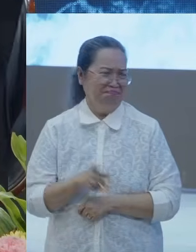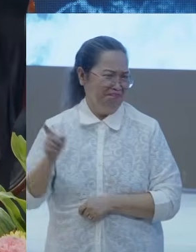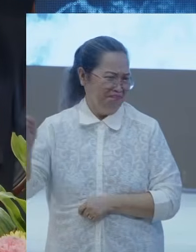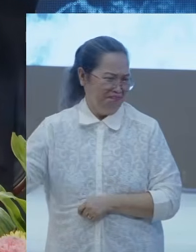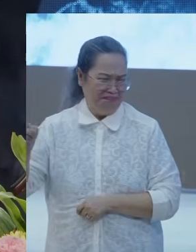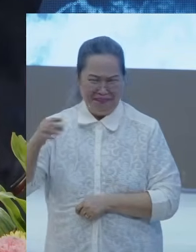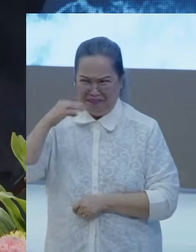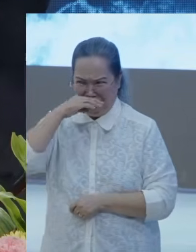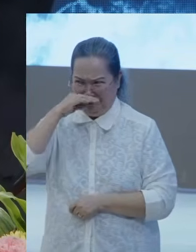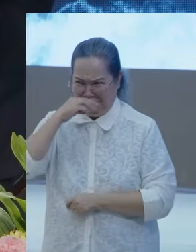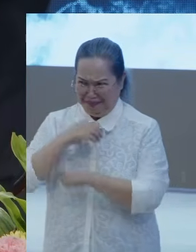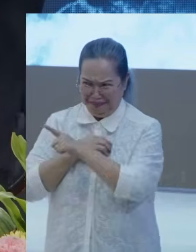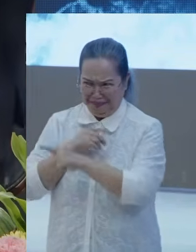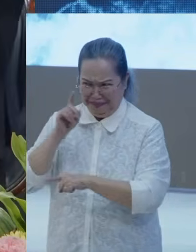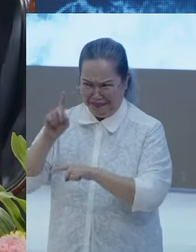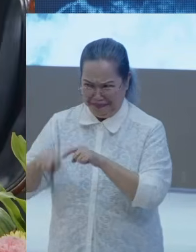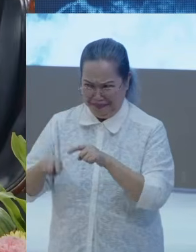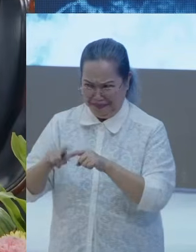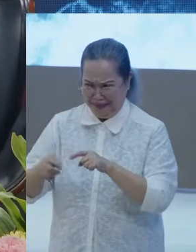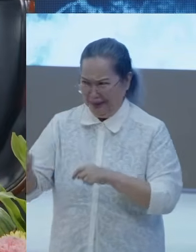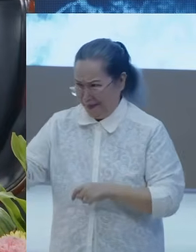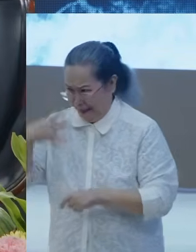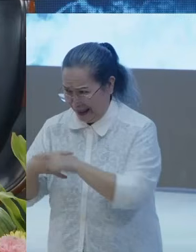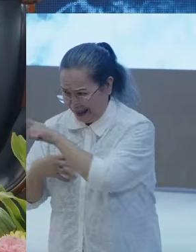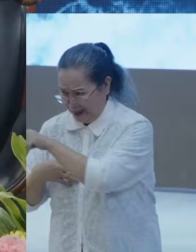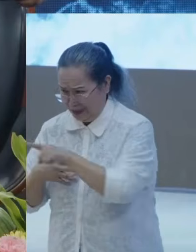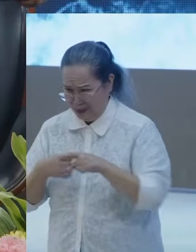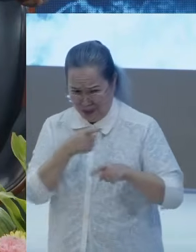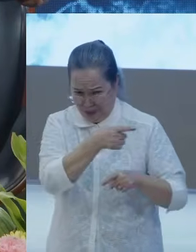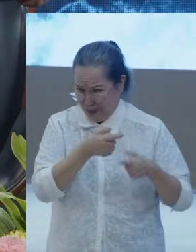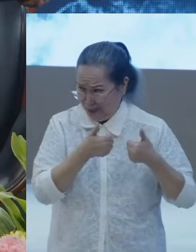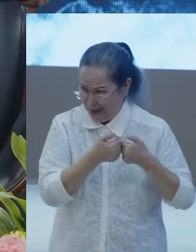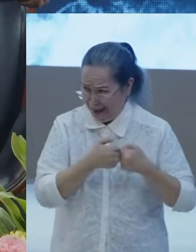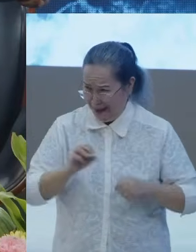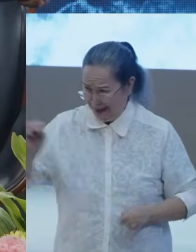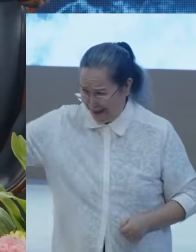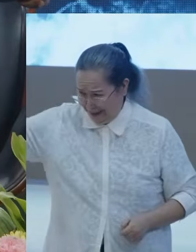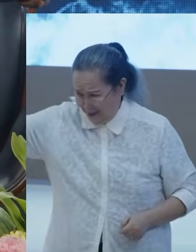Hindi ka naman pwede magka-girlfriend, yung pangit mo na yan. No?